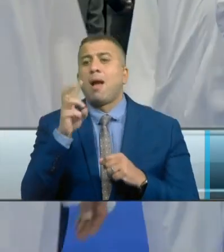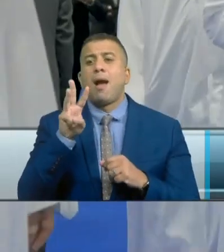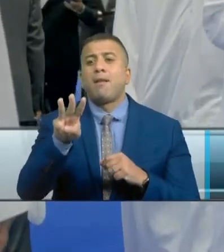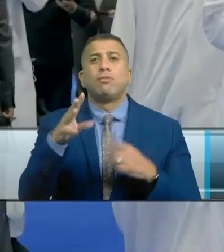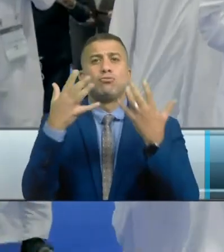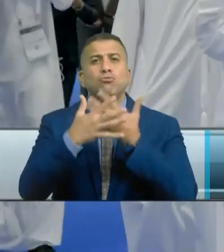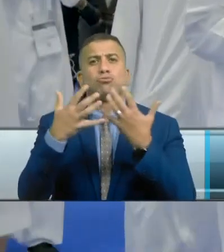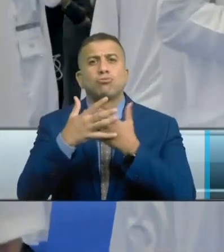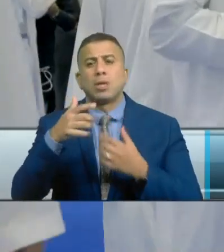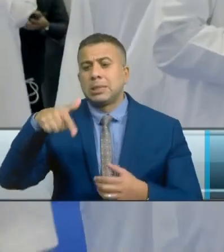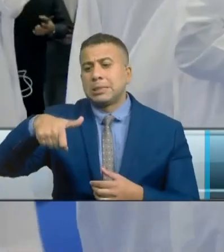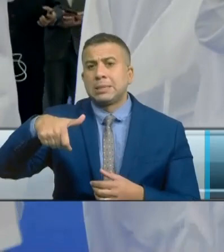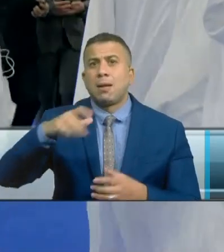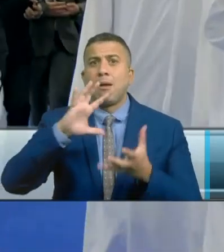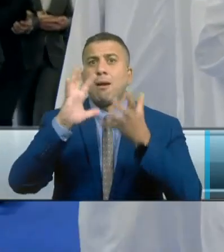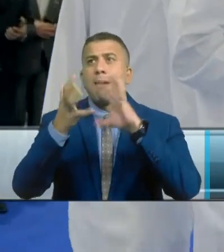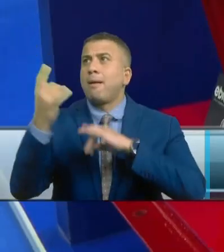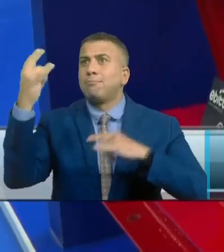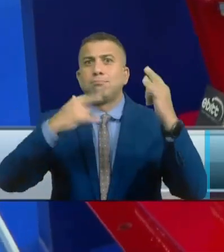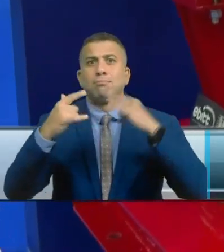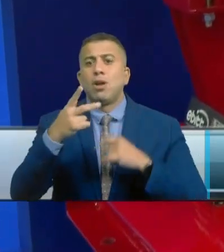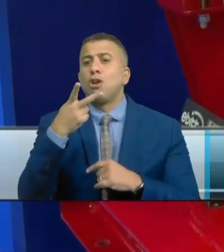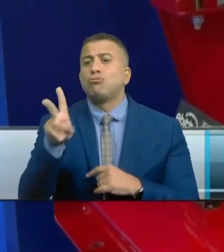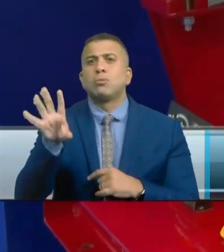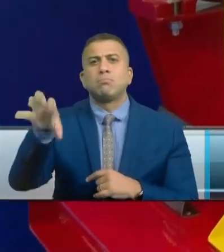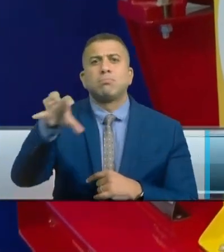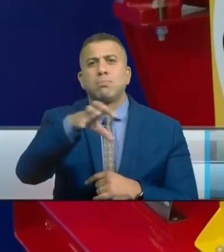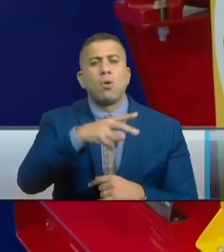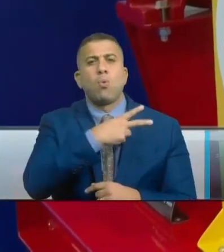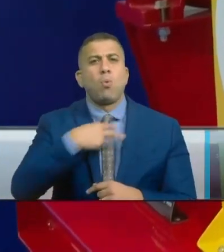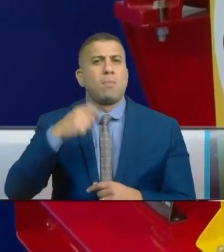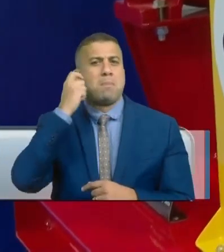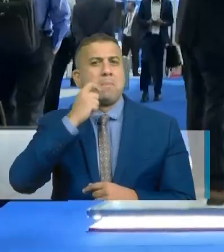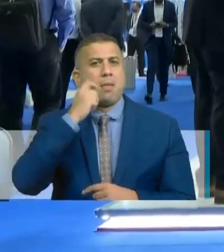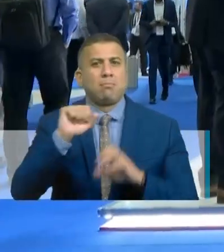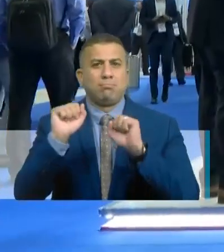من 60 دوله حول العالم مع 20 جناحا وطنيا